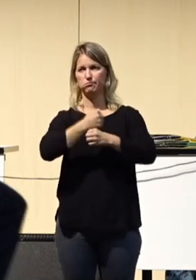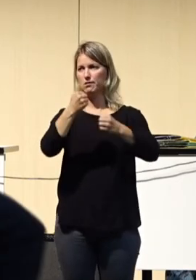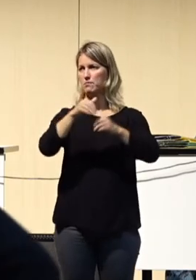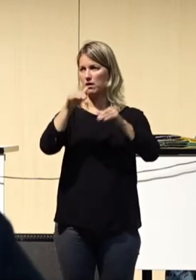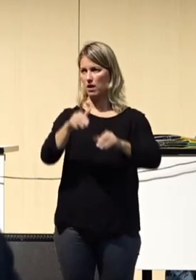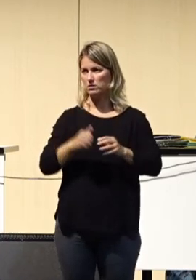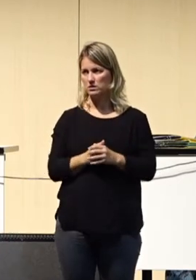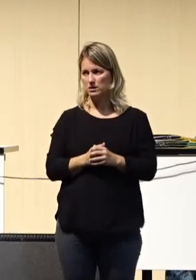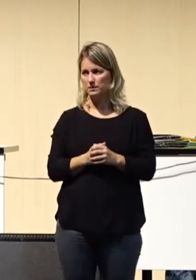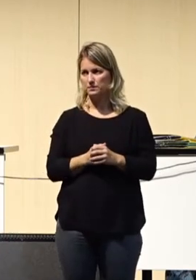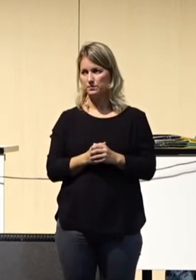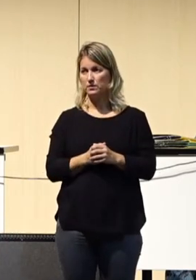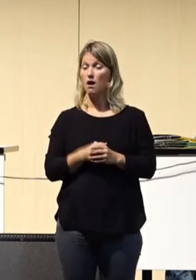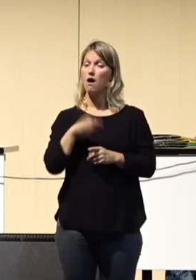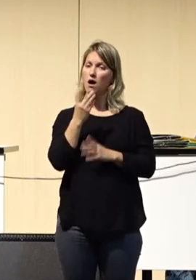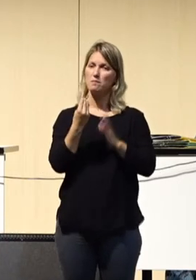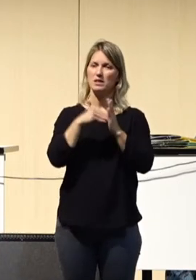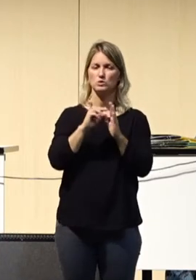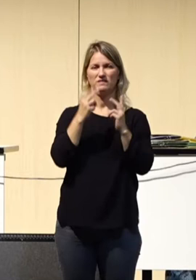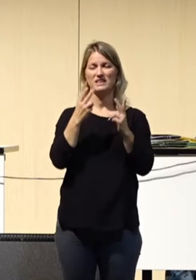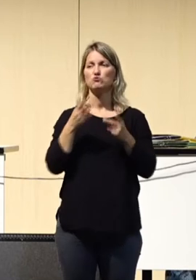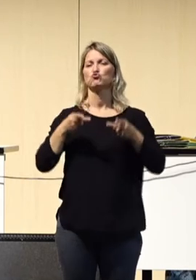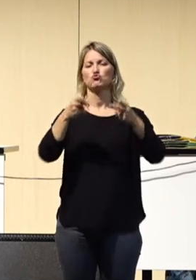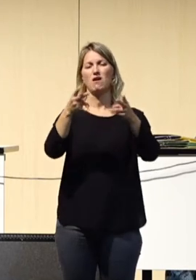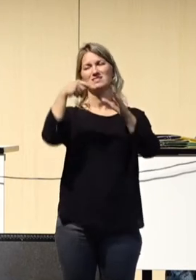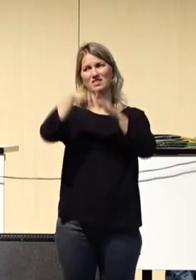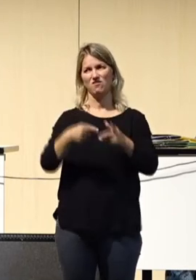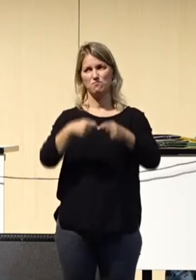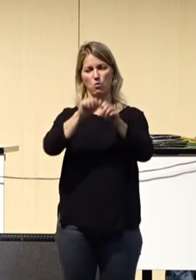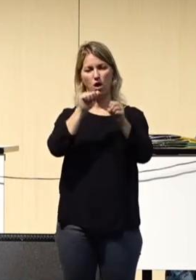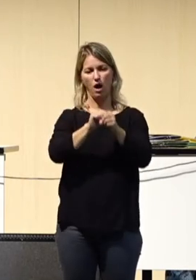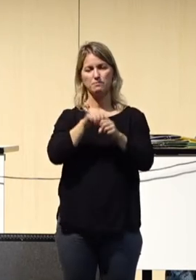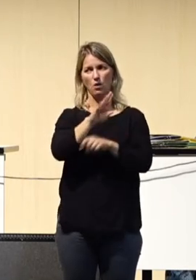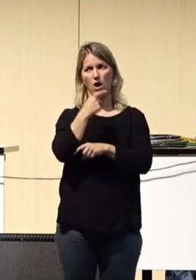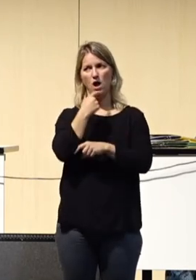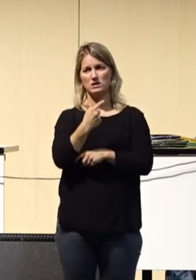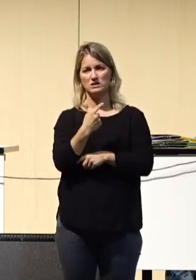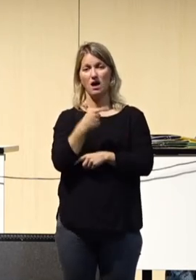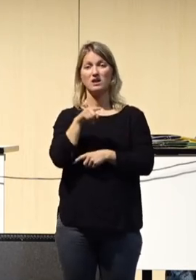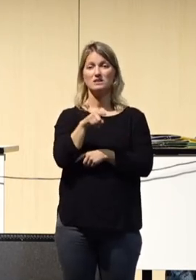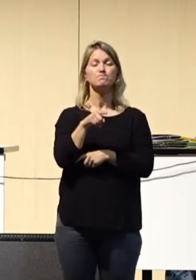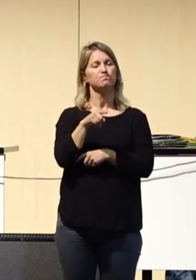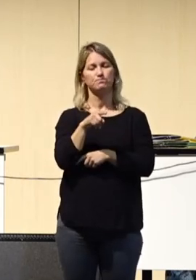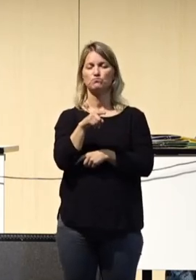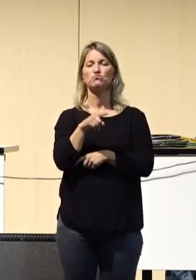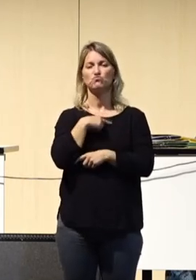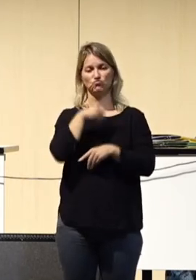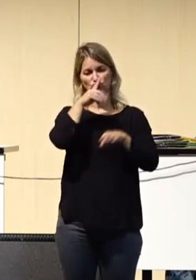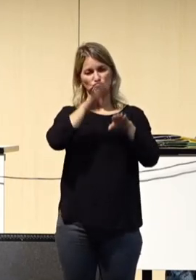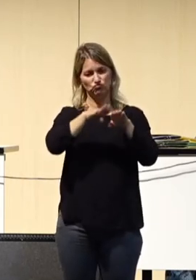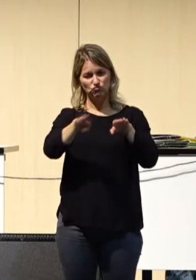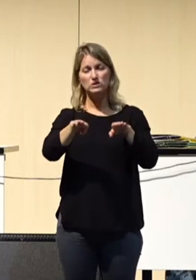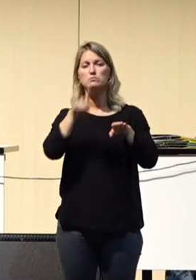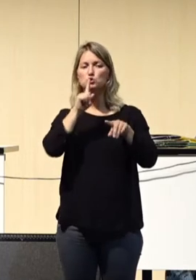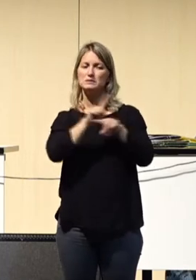ist aber richtig, dass vom Straßentiefbeamt im Rahmen der Diskussion auch gesagt wurde, das stellt eine gewisse Kompensation für die Übergangszeit